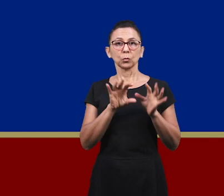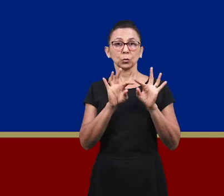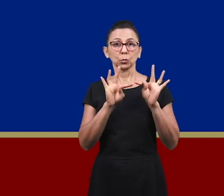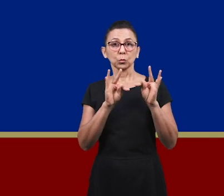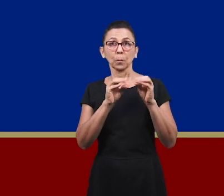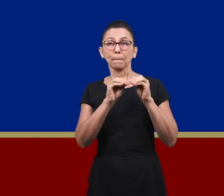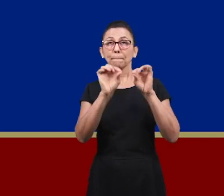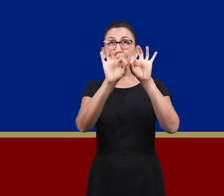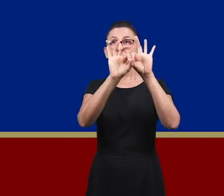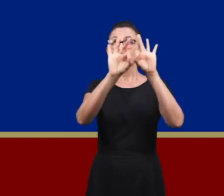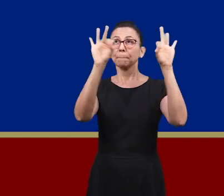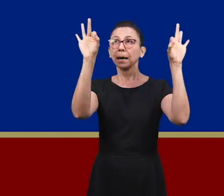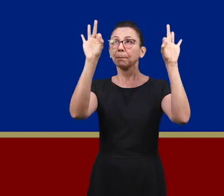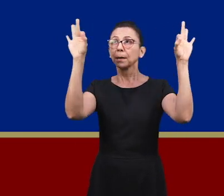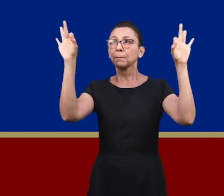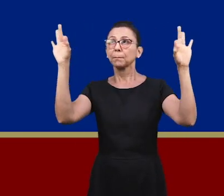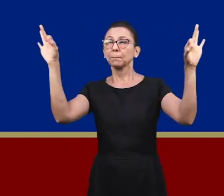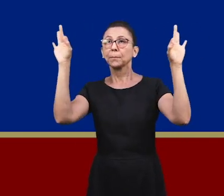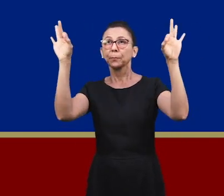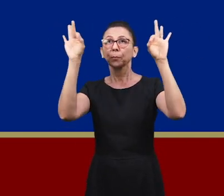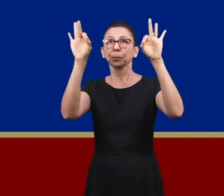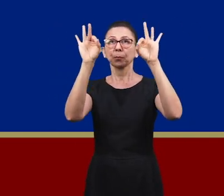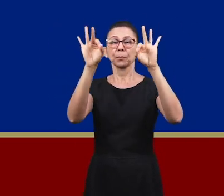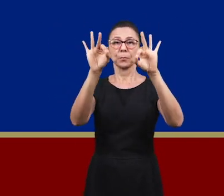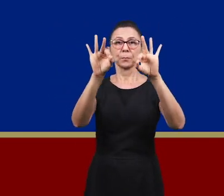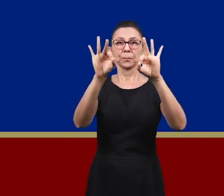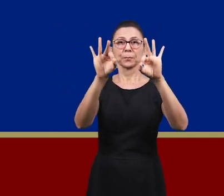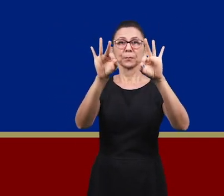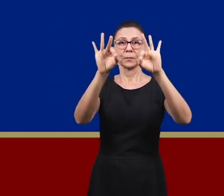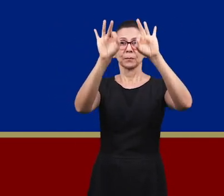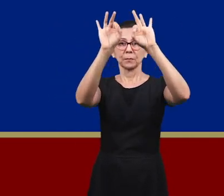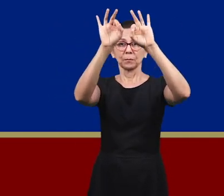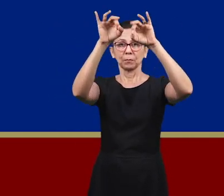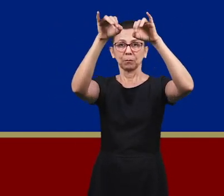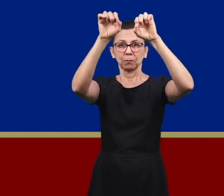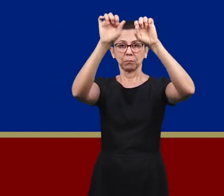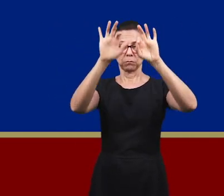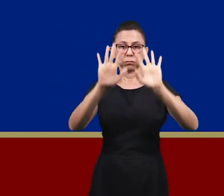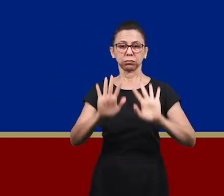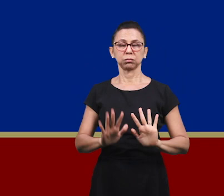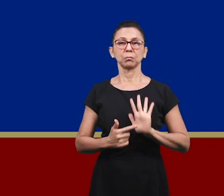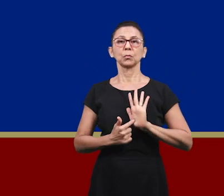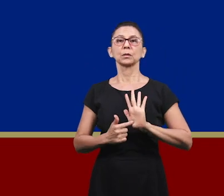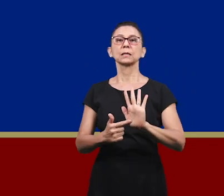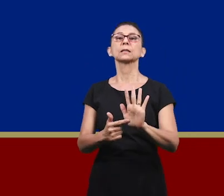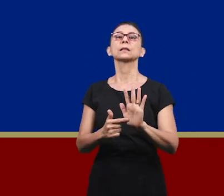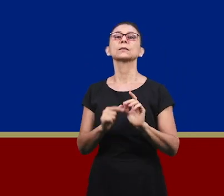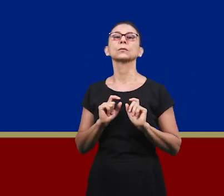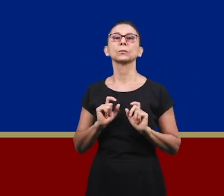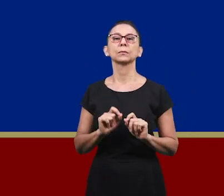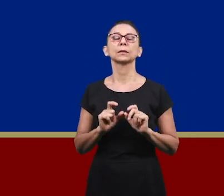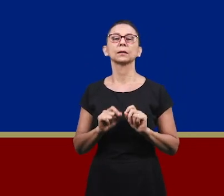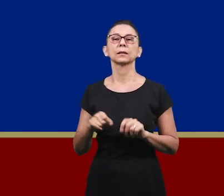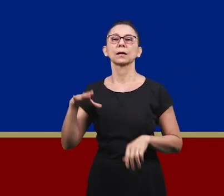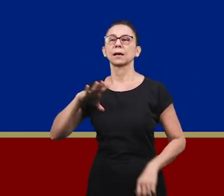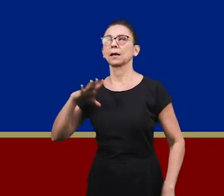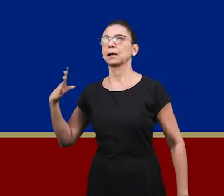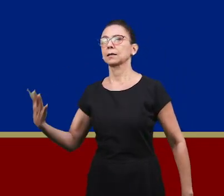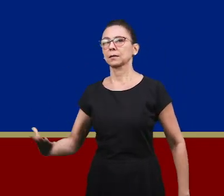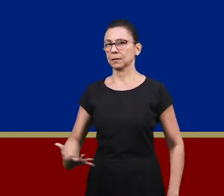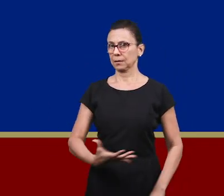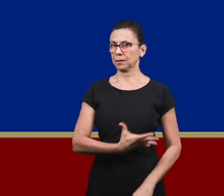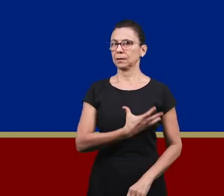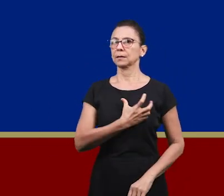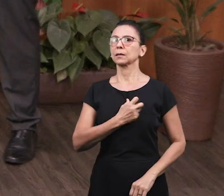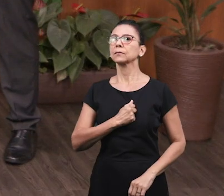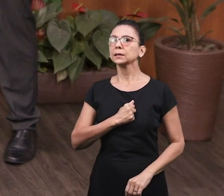crochée en argent qui pointait vers la rédemption. La rédemption